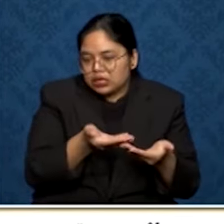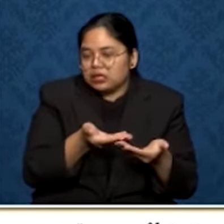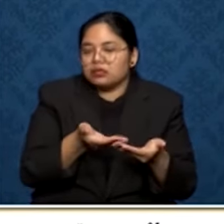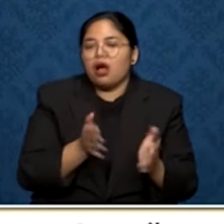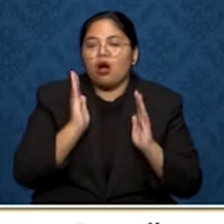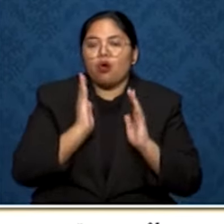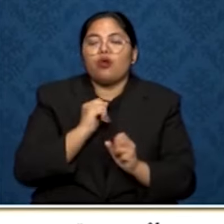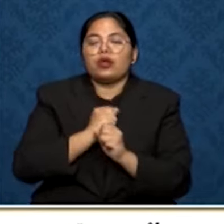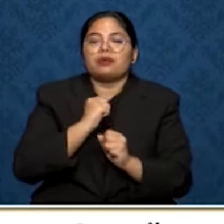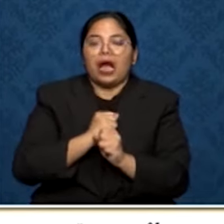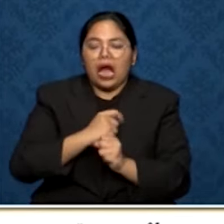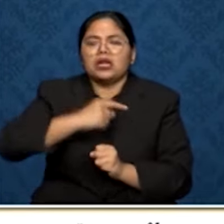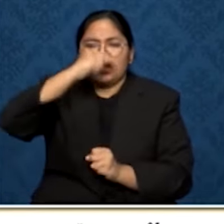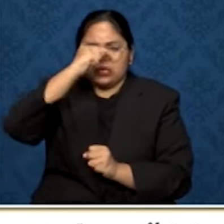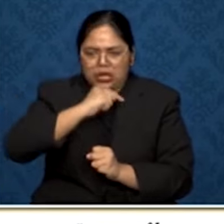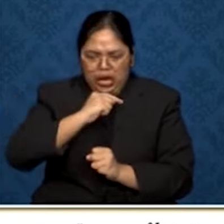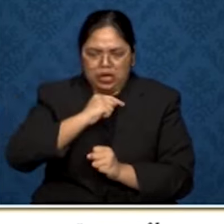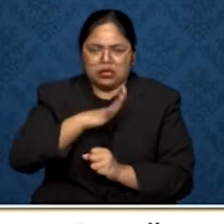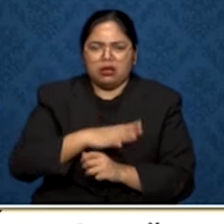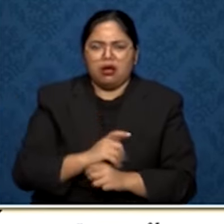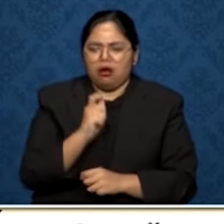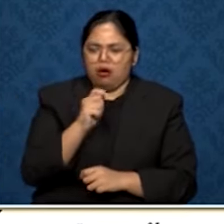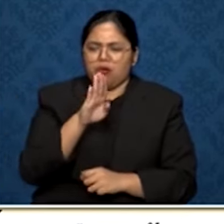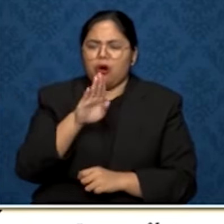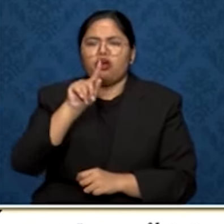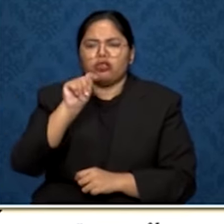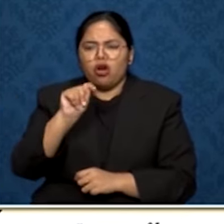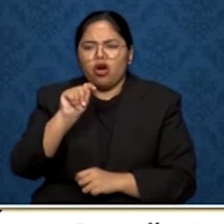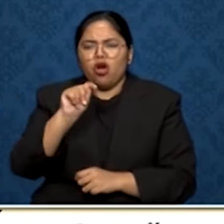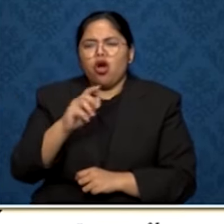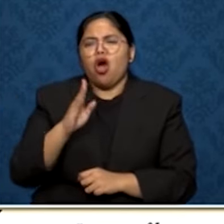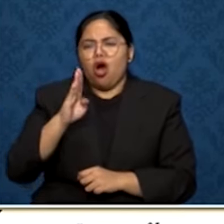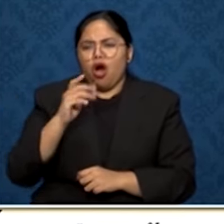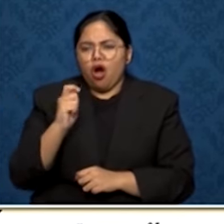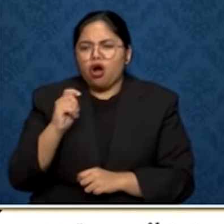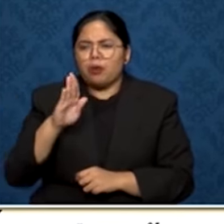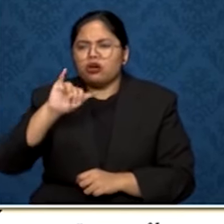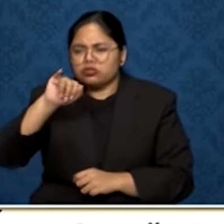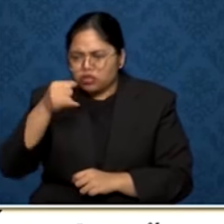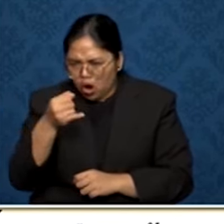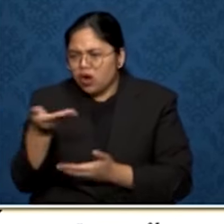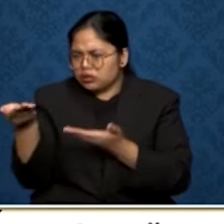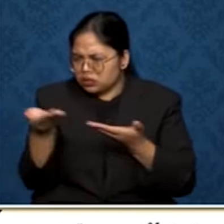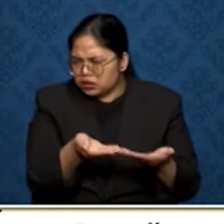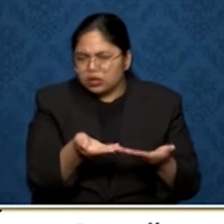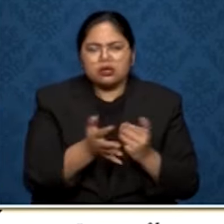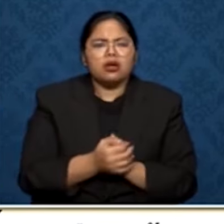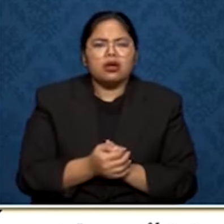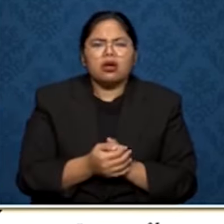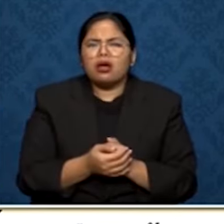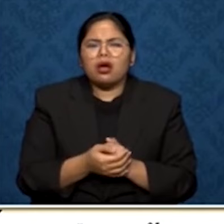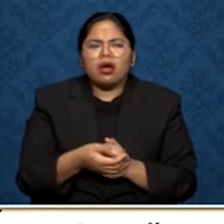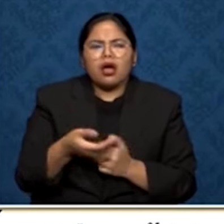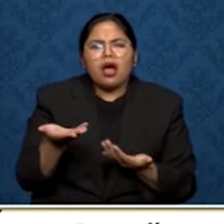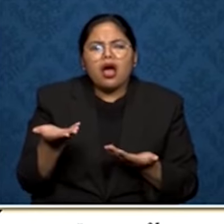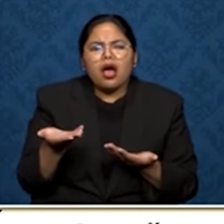มาอัี้ยพอฮำนาวแต่จะเชิญออบอตอ กับอบอจอมาครับผมพูดดักไ้ก่อนเลยครับเดี๋วจะบอกวาให้ทคน